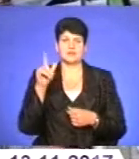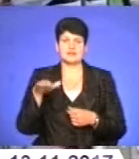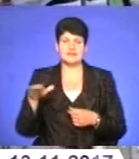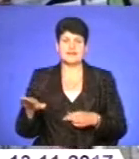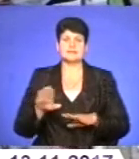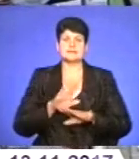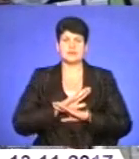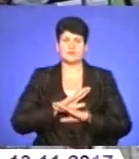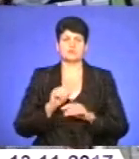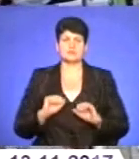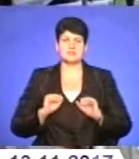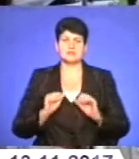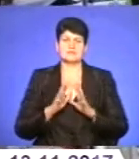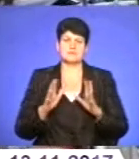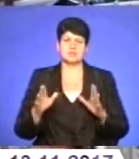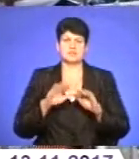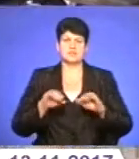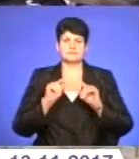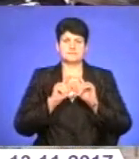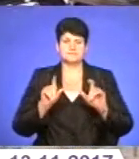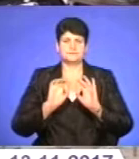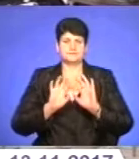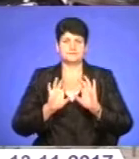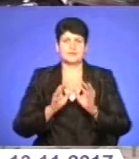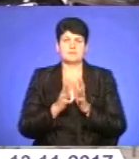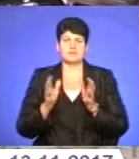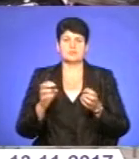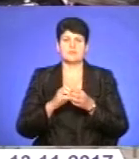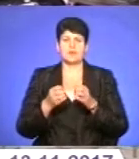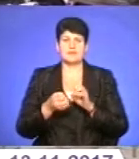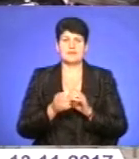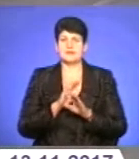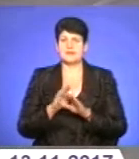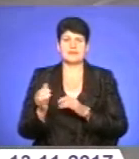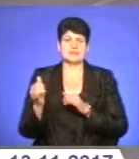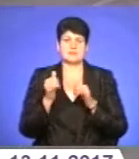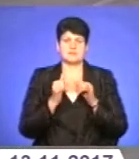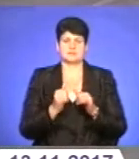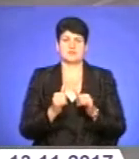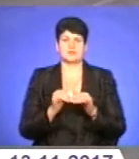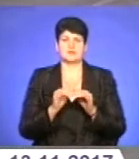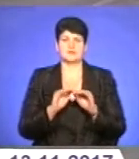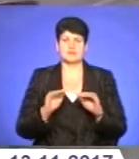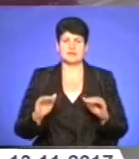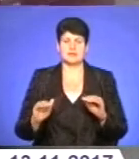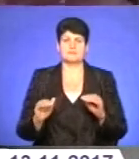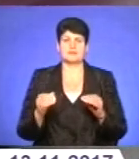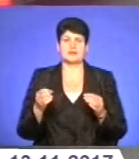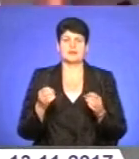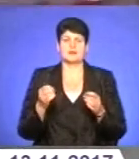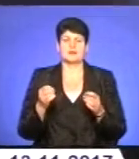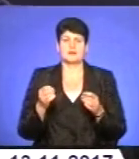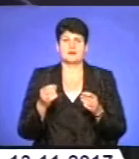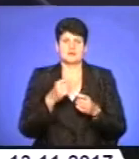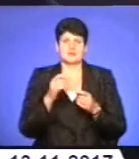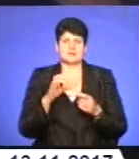охопити якомога більше навчальних закладів. Найбільша проблема, кажуть у поліції, не забезпечені школярів світлоповертаючими елементами. Крім